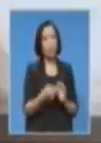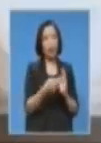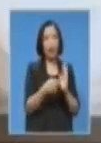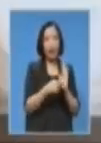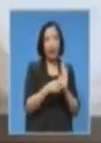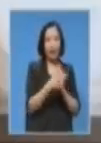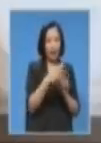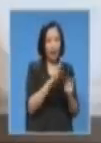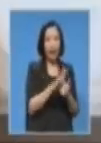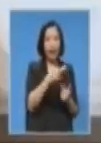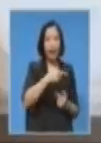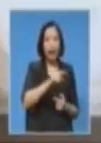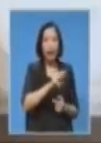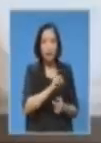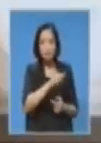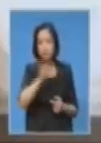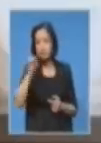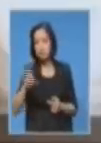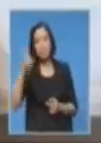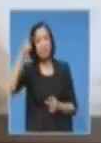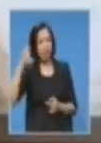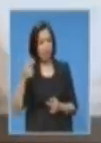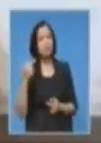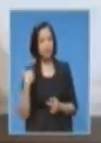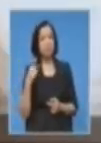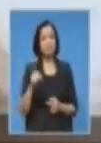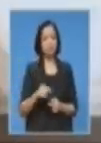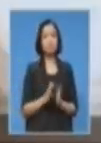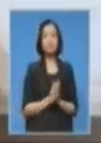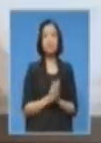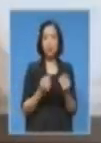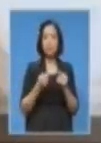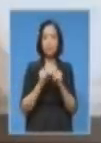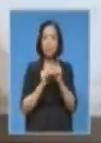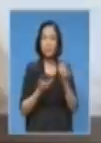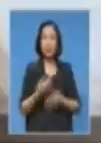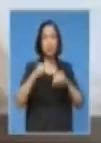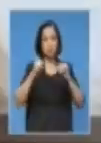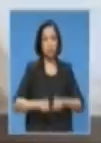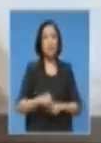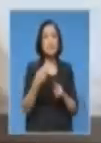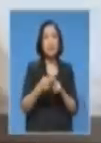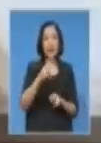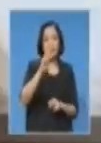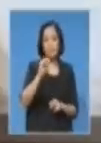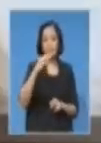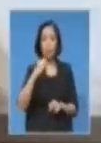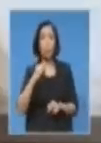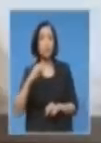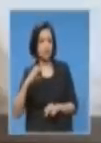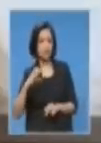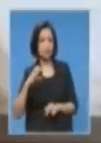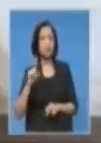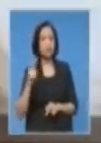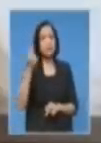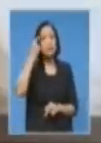าเรือทวายที่เมียนมาครับทั้ง2เส้นนั้นจะบรรจุอยู่ในข้อตกลงที่เรียกว่า MOC Memorandum of Cooperation ซึ่ง